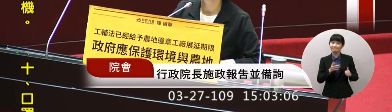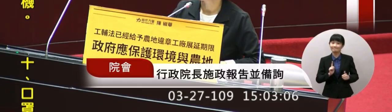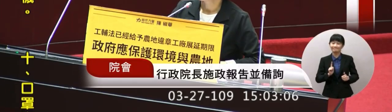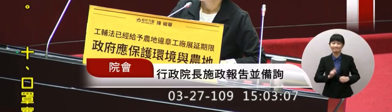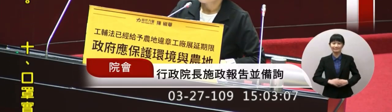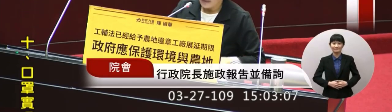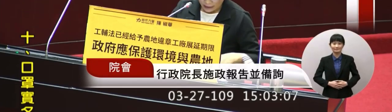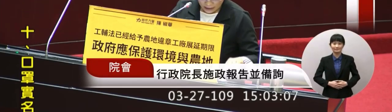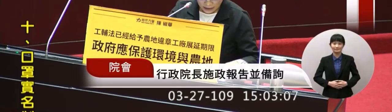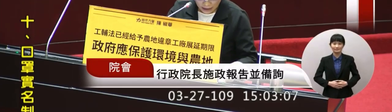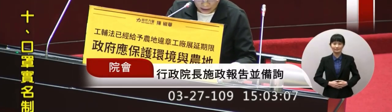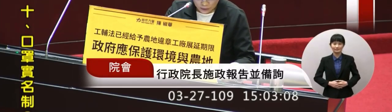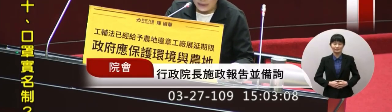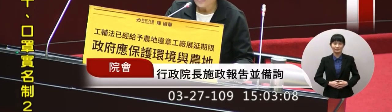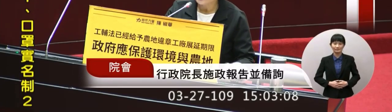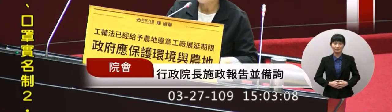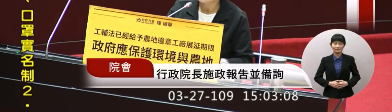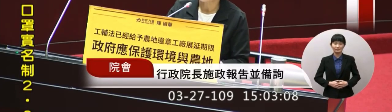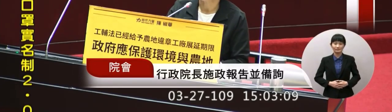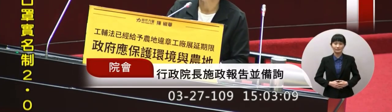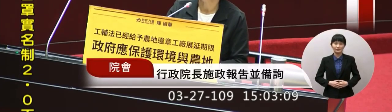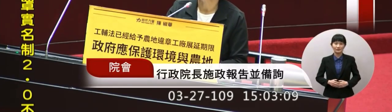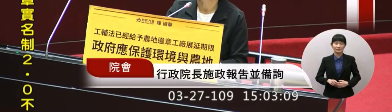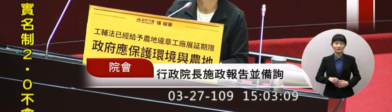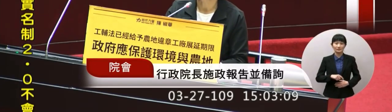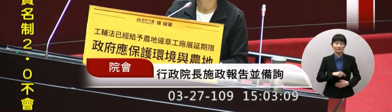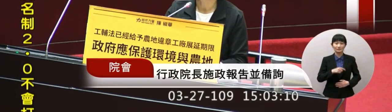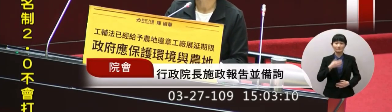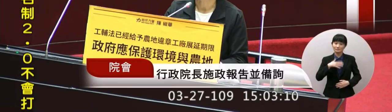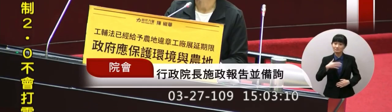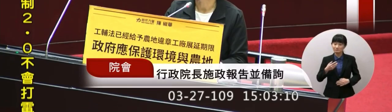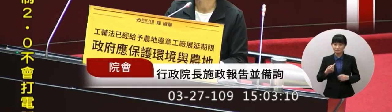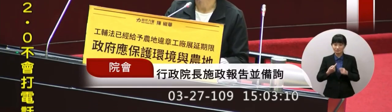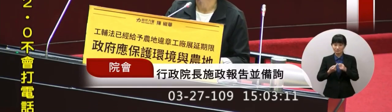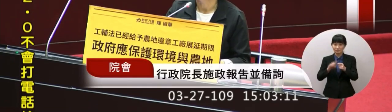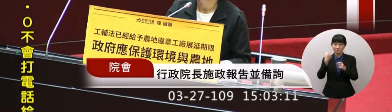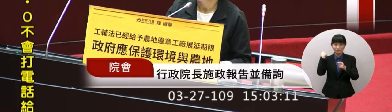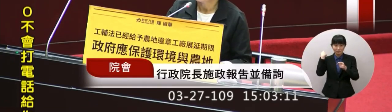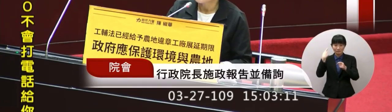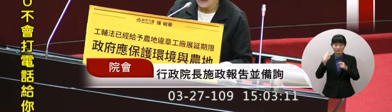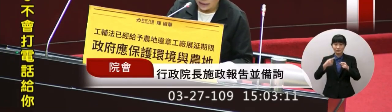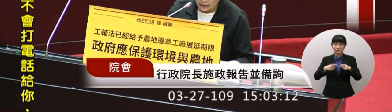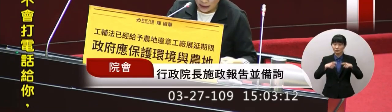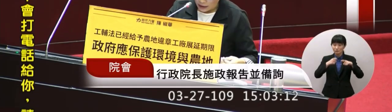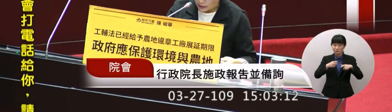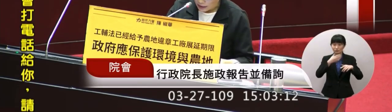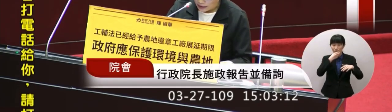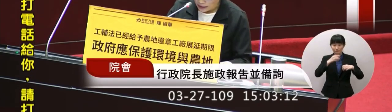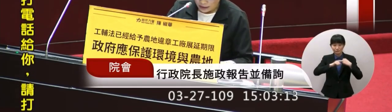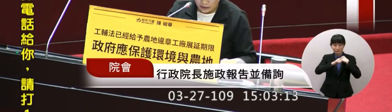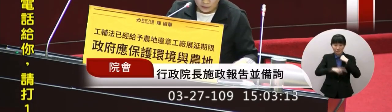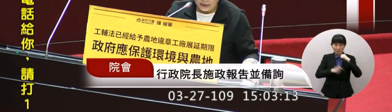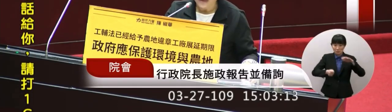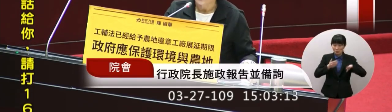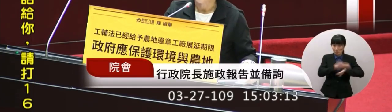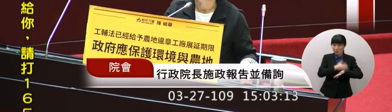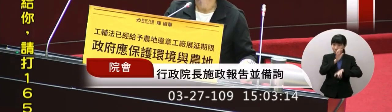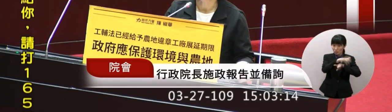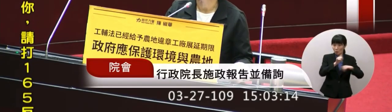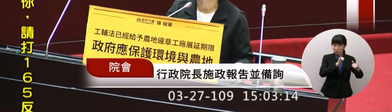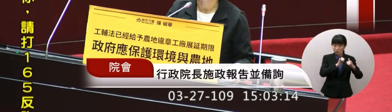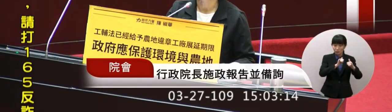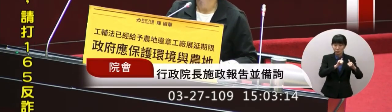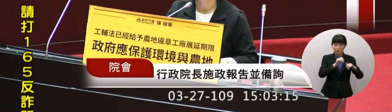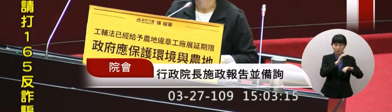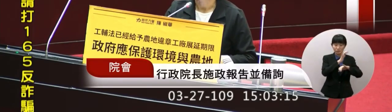就是我们知道去年那个公福法通过哈，那我们也知道这个农地哈，